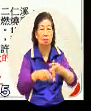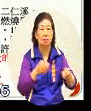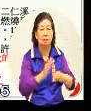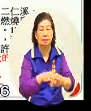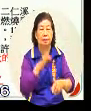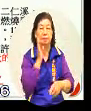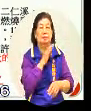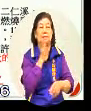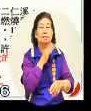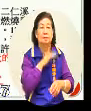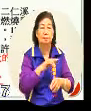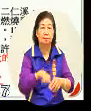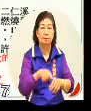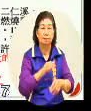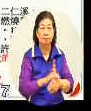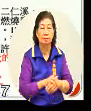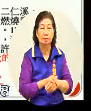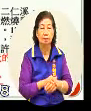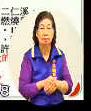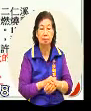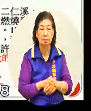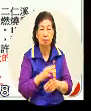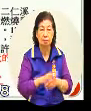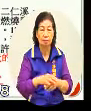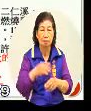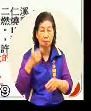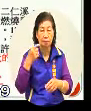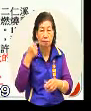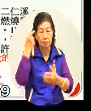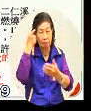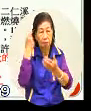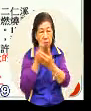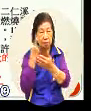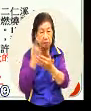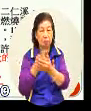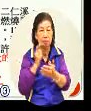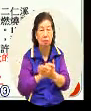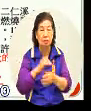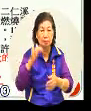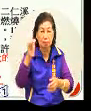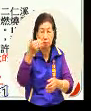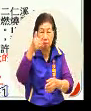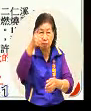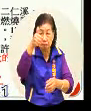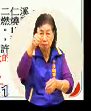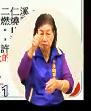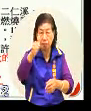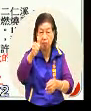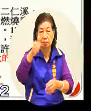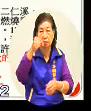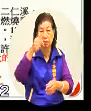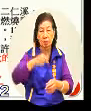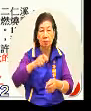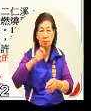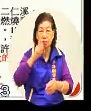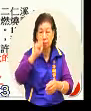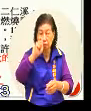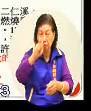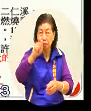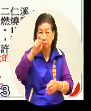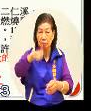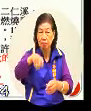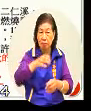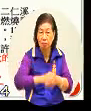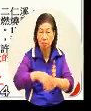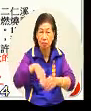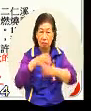啦！啊，因的解释是安怎？伊讲一日950吨的水啦，会当回收啦，讲干呐排95吨尔，迄